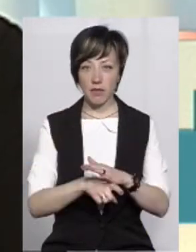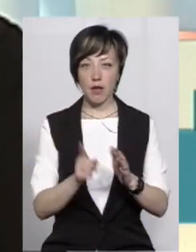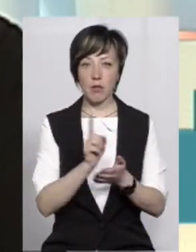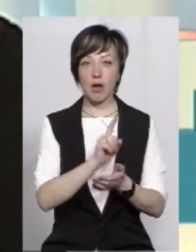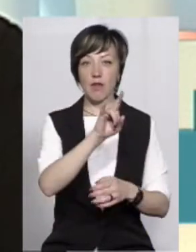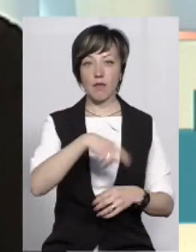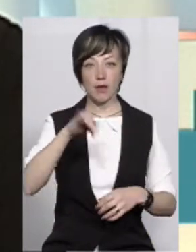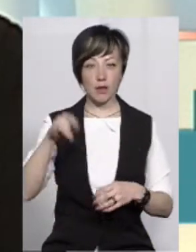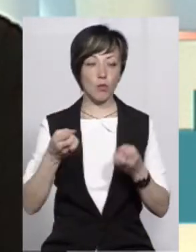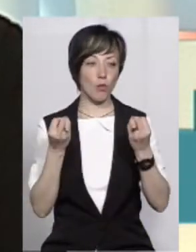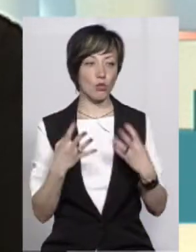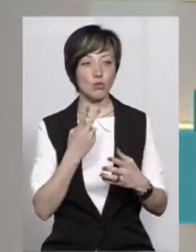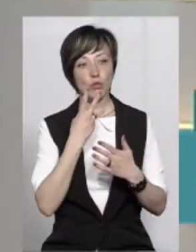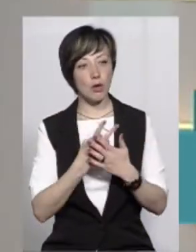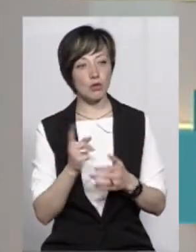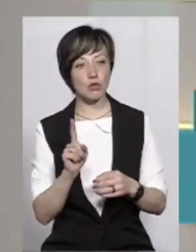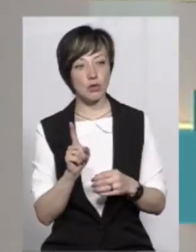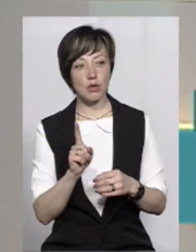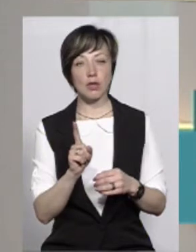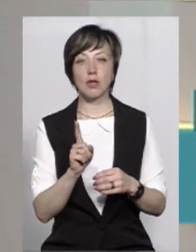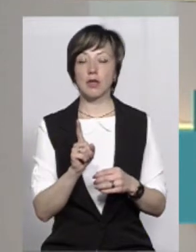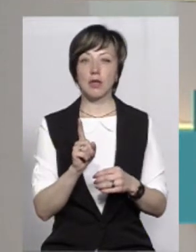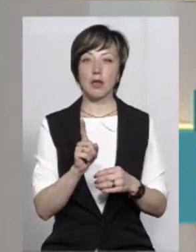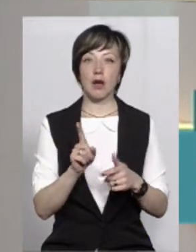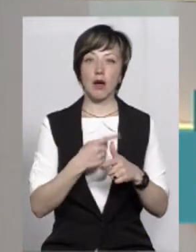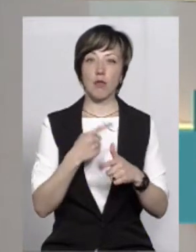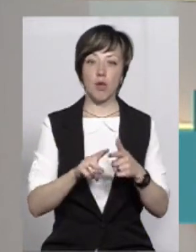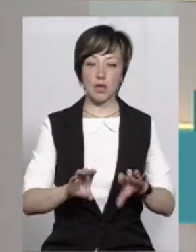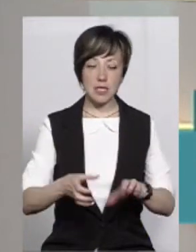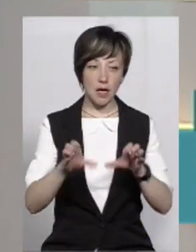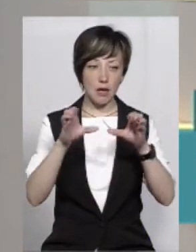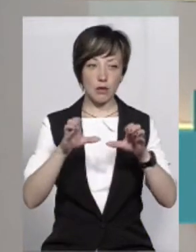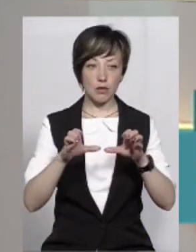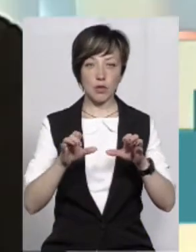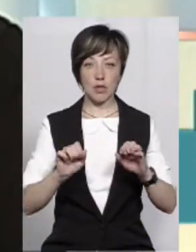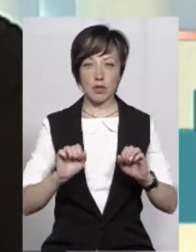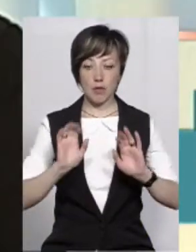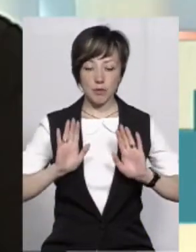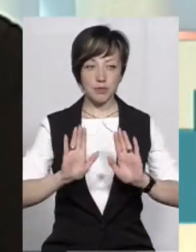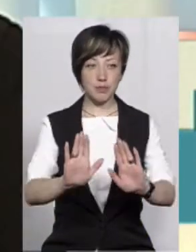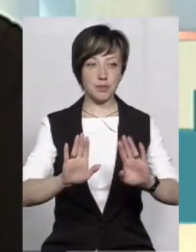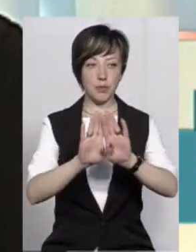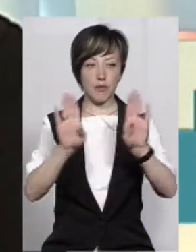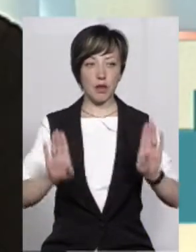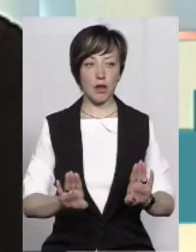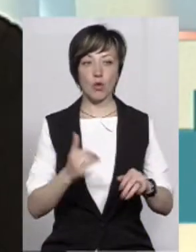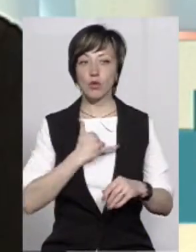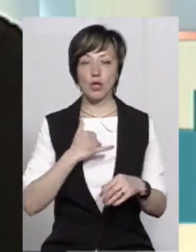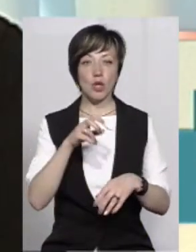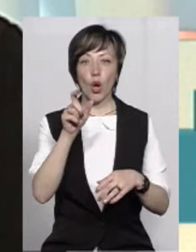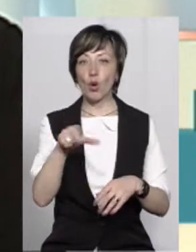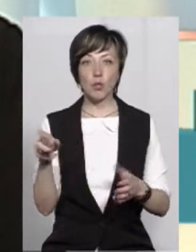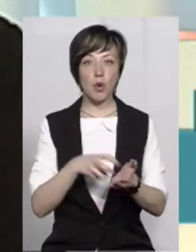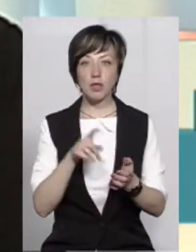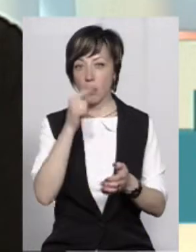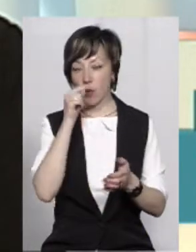вікна і віддушини, ми просто що бачимо? Що там закладено або цеглою, або просто-напросто забито якоюсь фанерою. У нас люди настільки